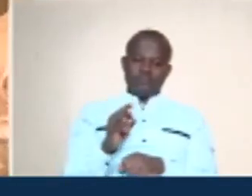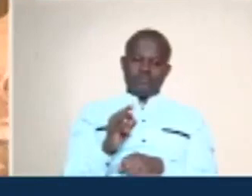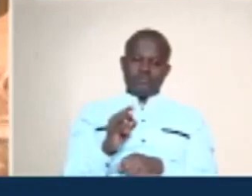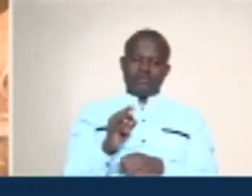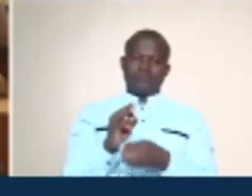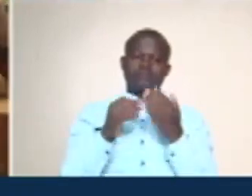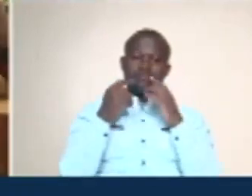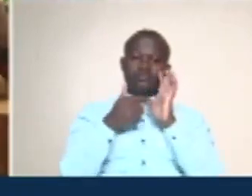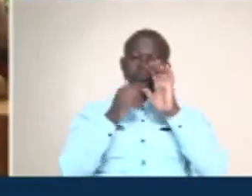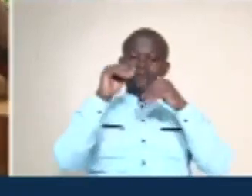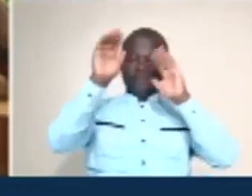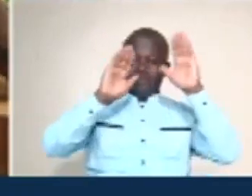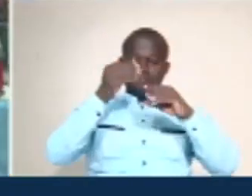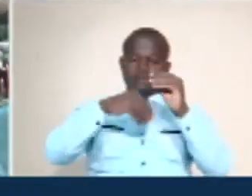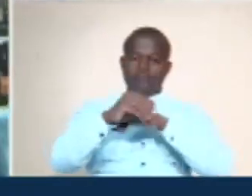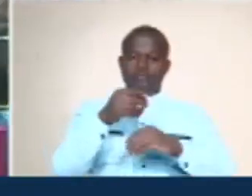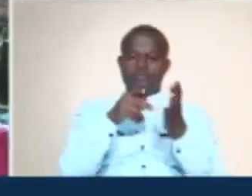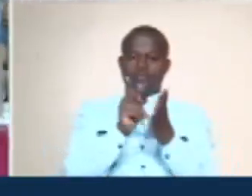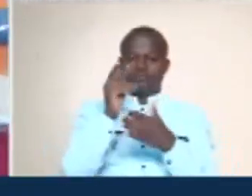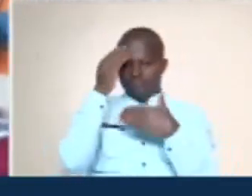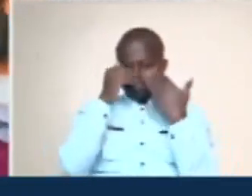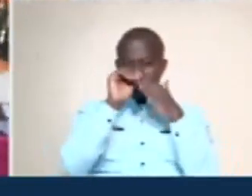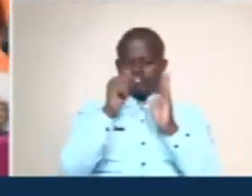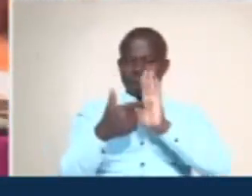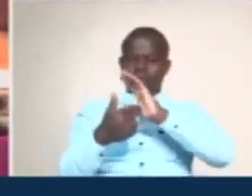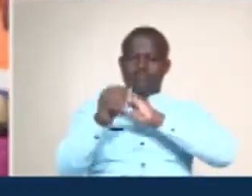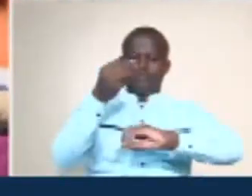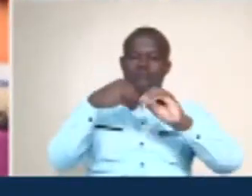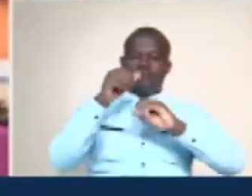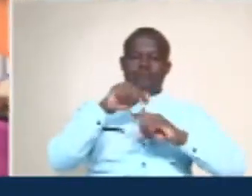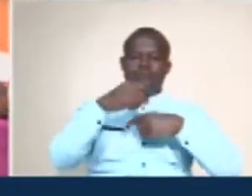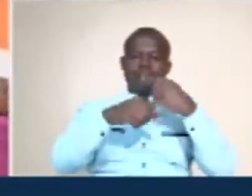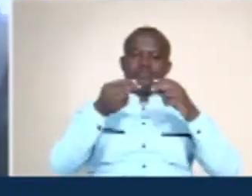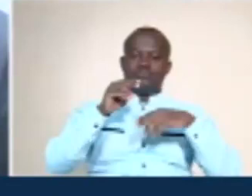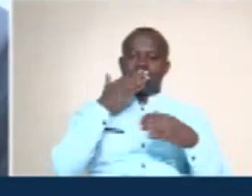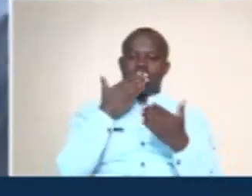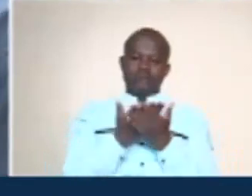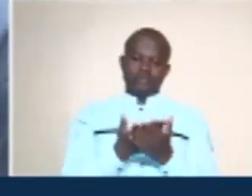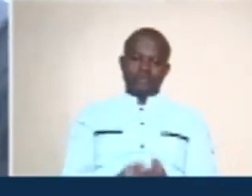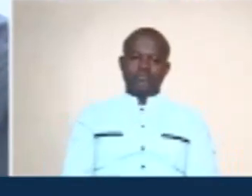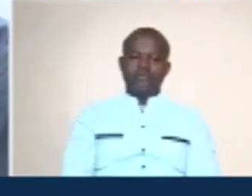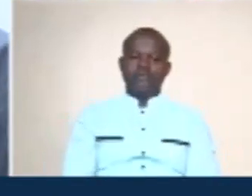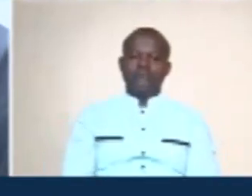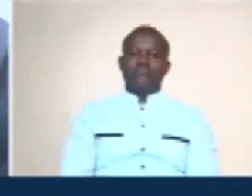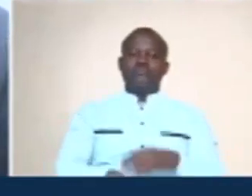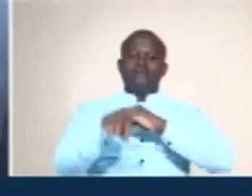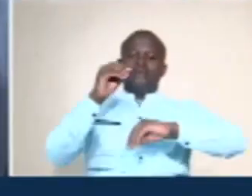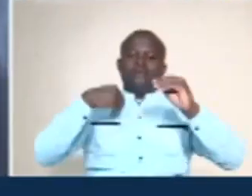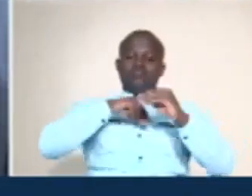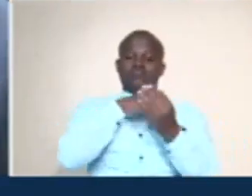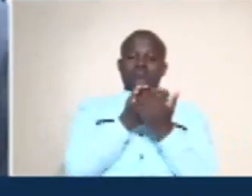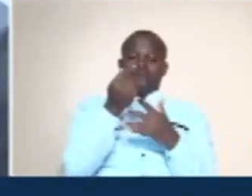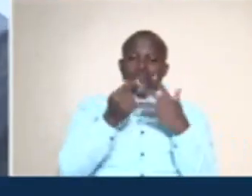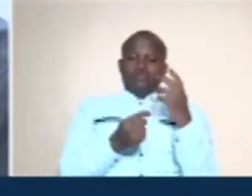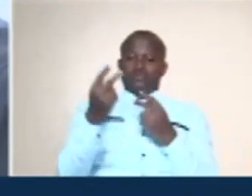Walter agaragaza uruhare rw'abacuruzi n'abaguzi kugira ngo urimurikagurisha rikomeze kugenda neza. Abacuruzi tubasaba ibintu